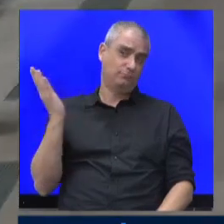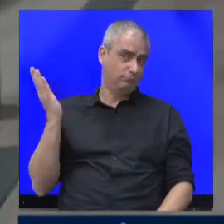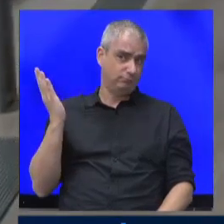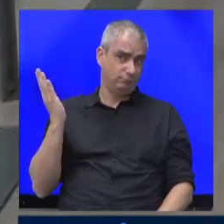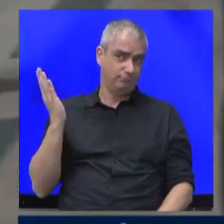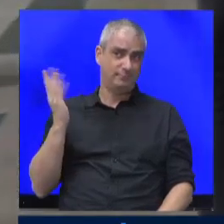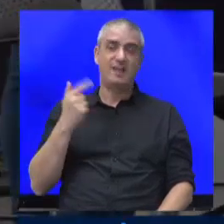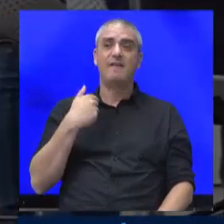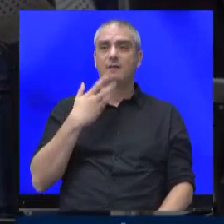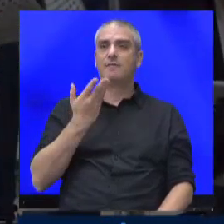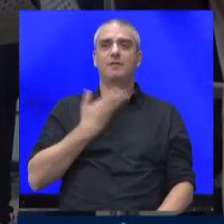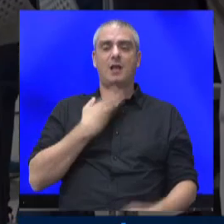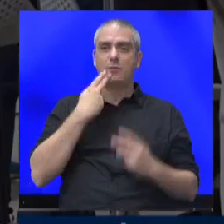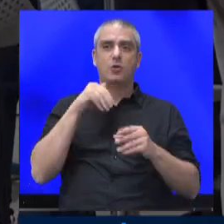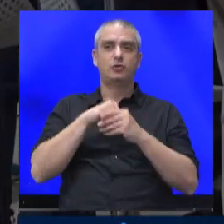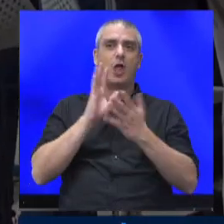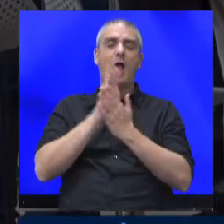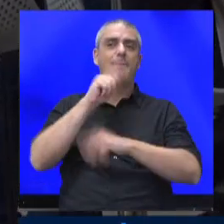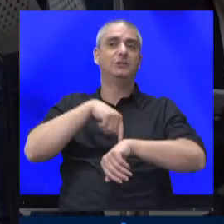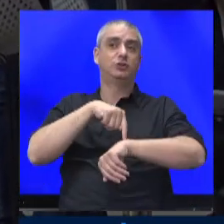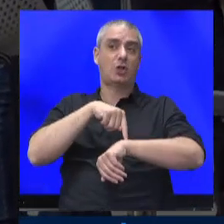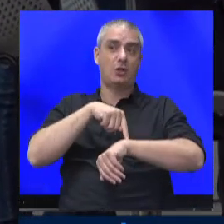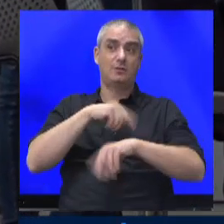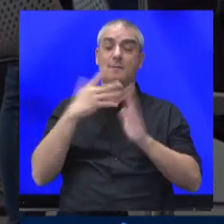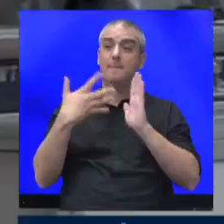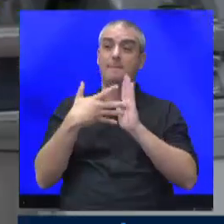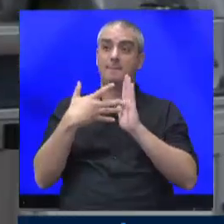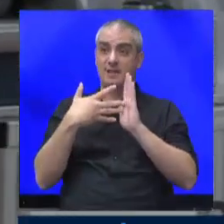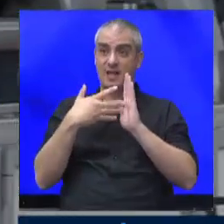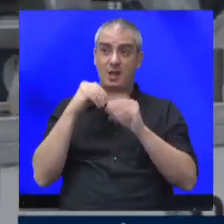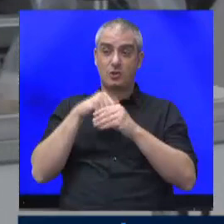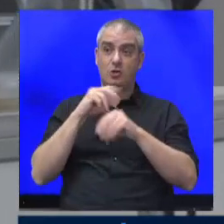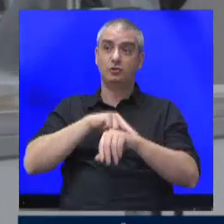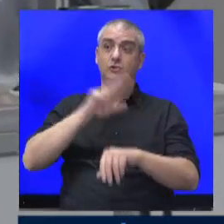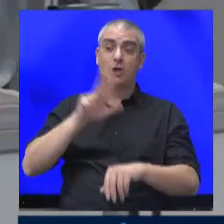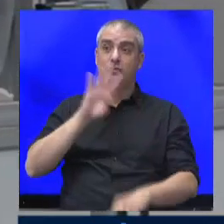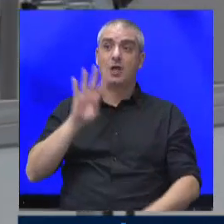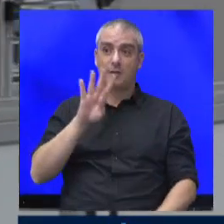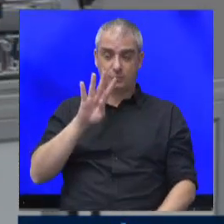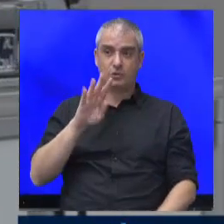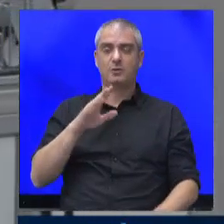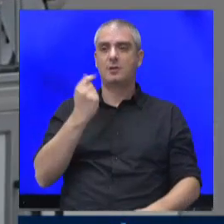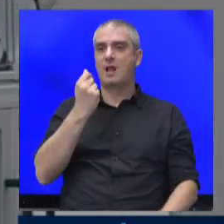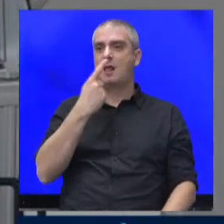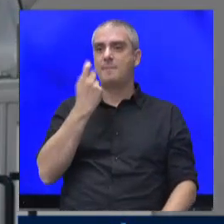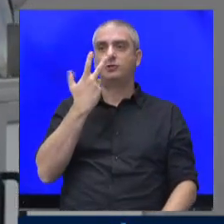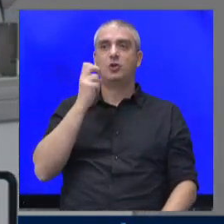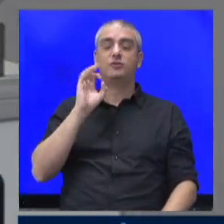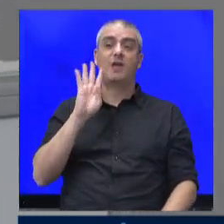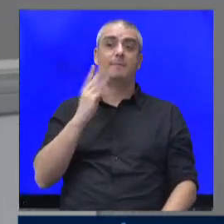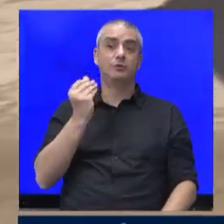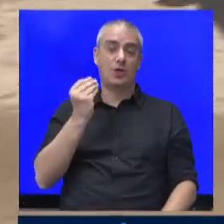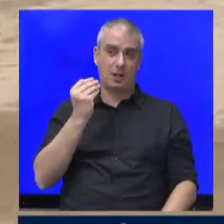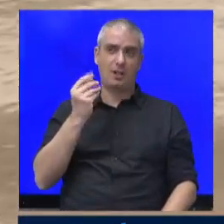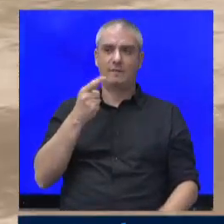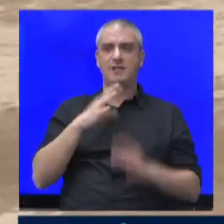תוך 14 שעות. בדיקה שתוצאתה תתקבל תוך 3-4 שעות, תעלה 134 שקלים, וזה יתחיל כבר ביום